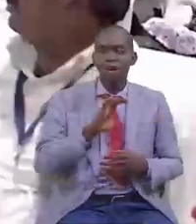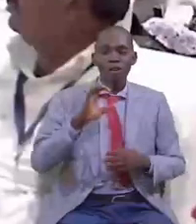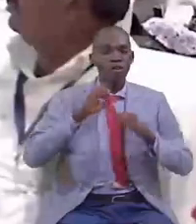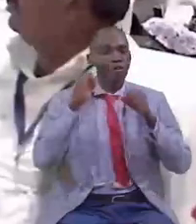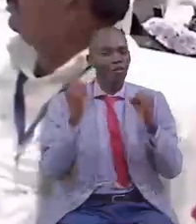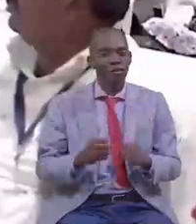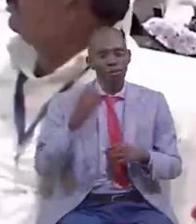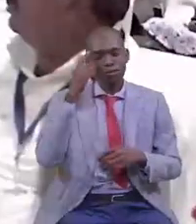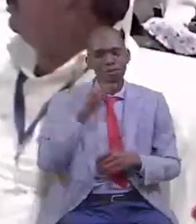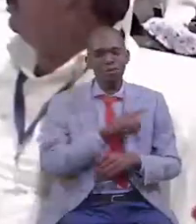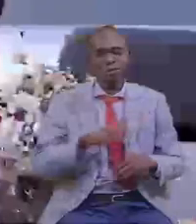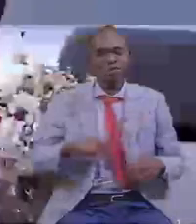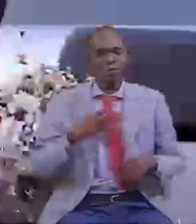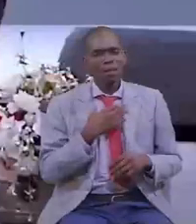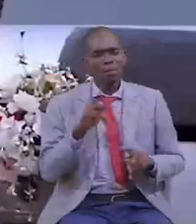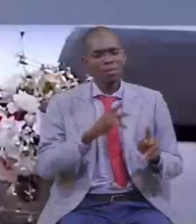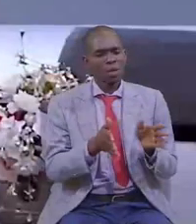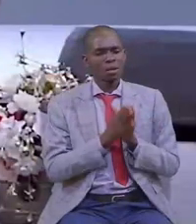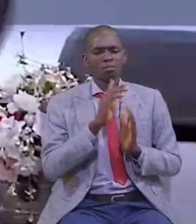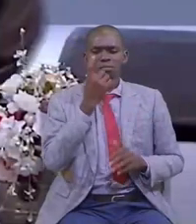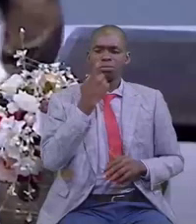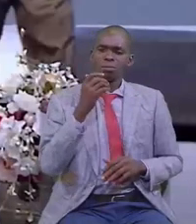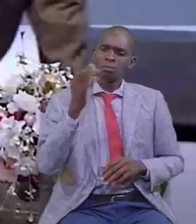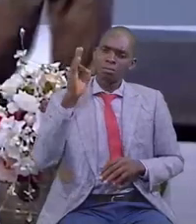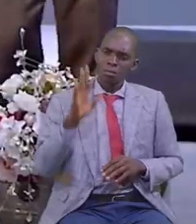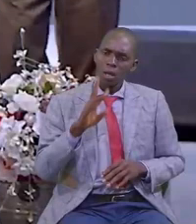Et ils disent, pasteur, veux-tu prendre ta retraite maintenant?